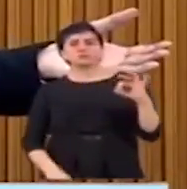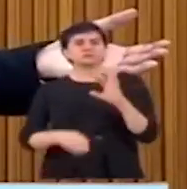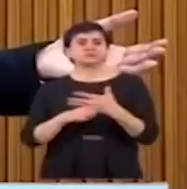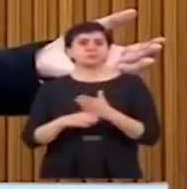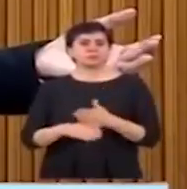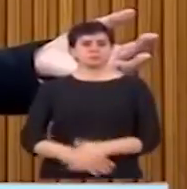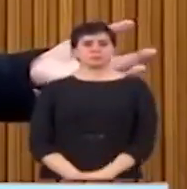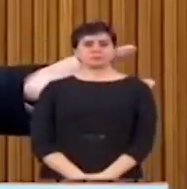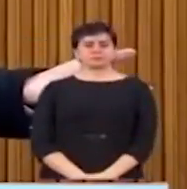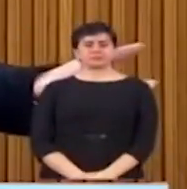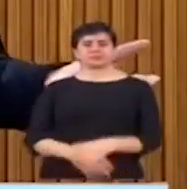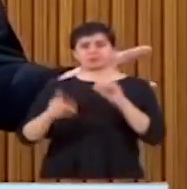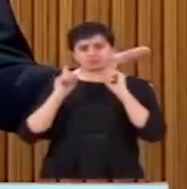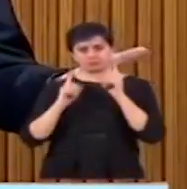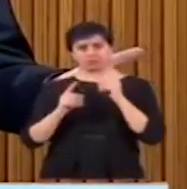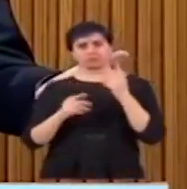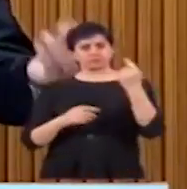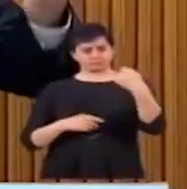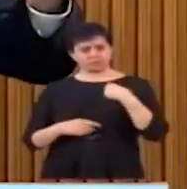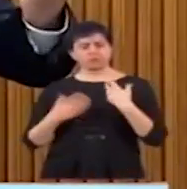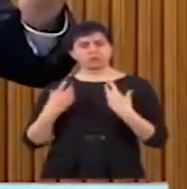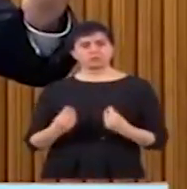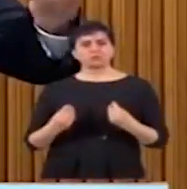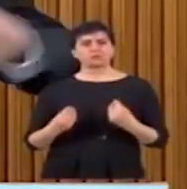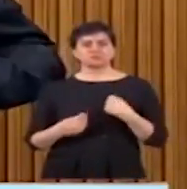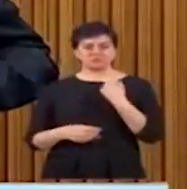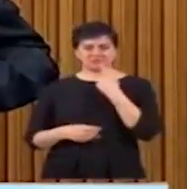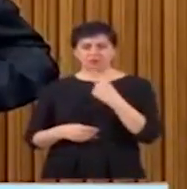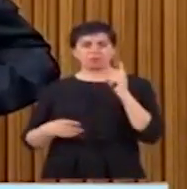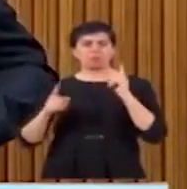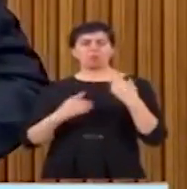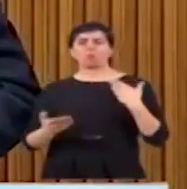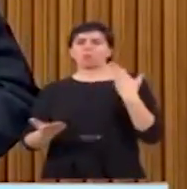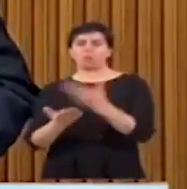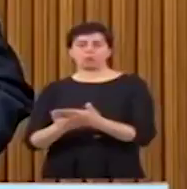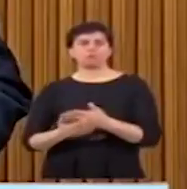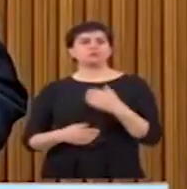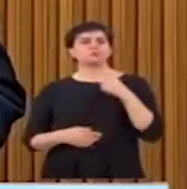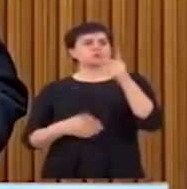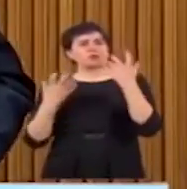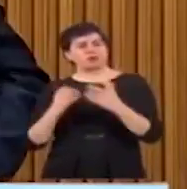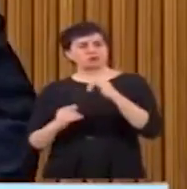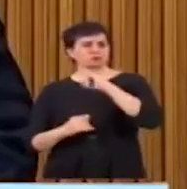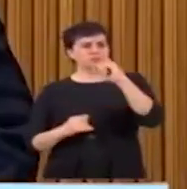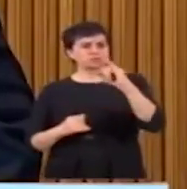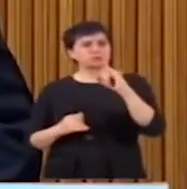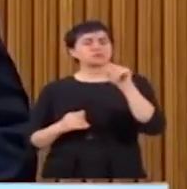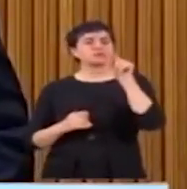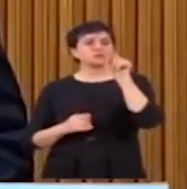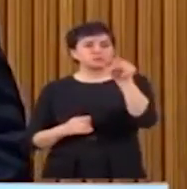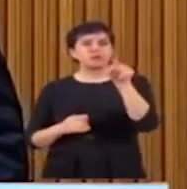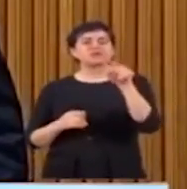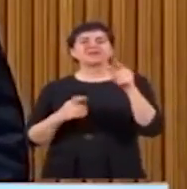vermiyor? Mahkemeye versin beni. Ya bir laf ediyorum, mahkemeye veriyorsun. Sana en ağır suçlamayı yapıyorum.